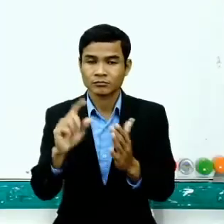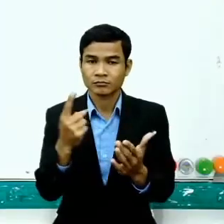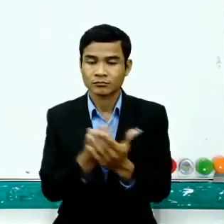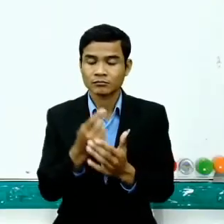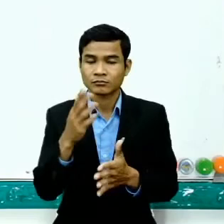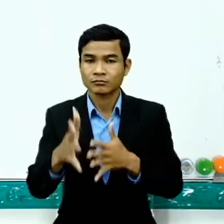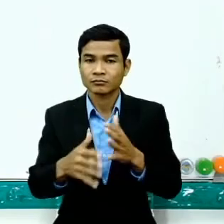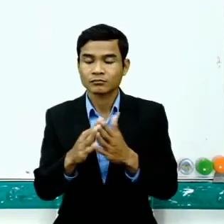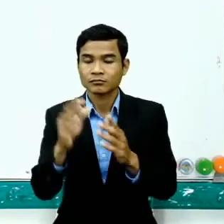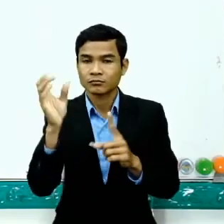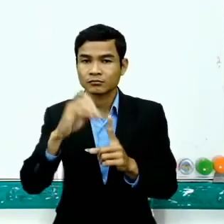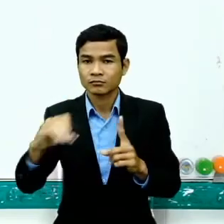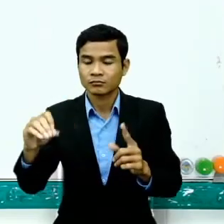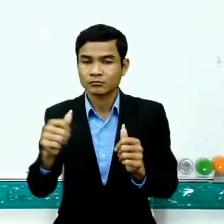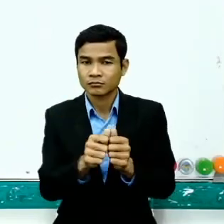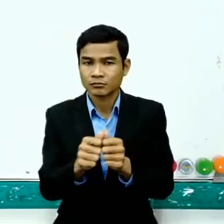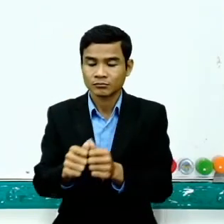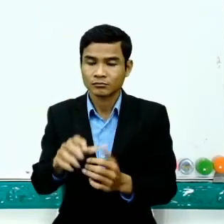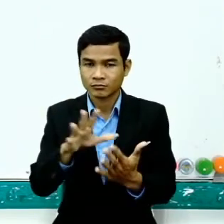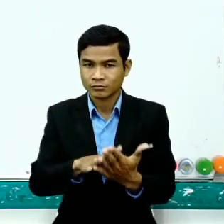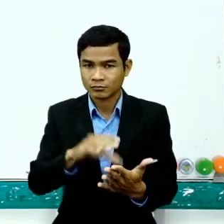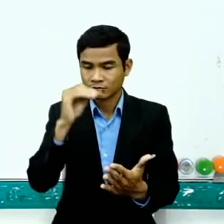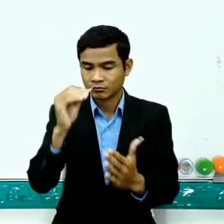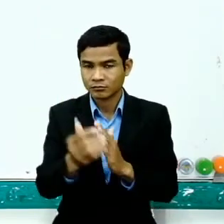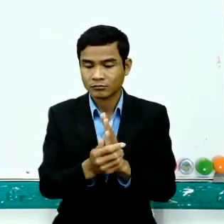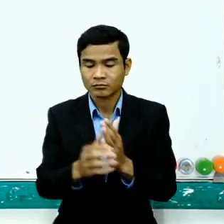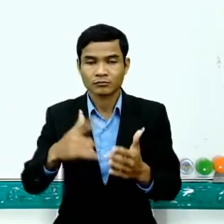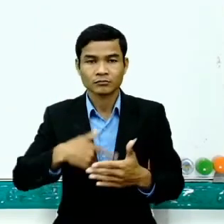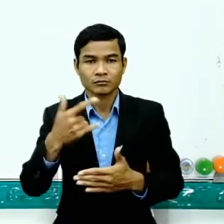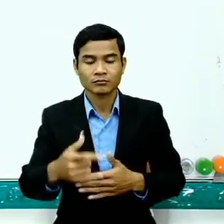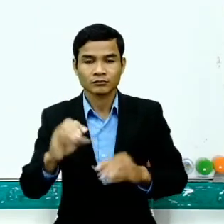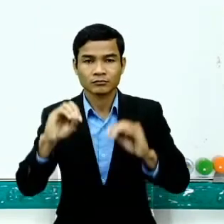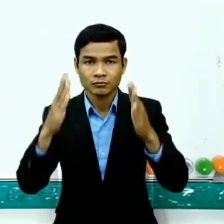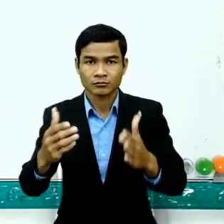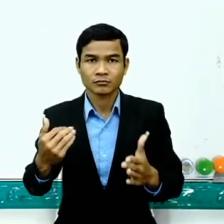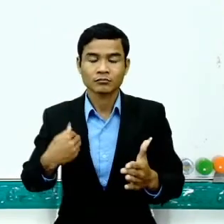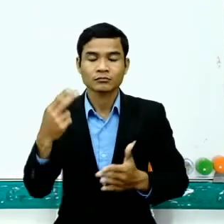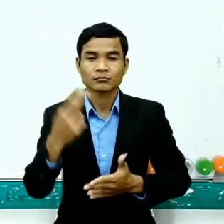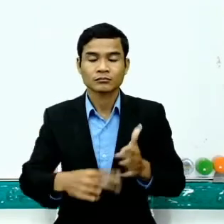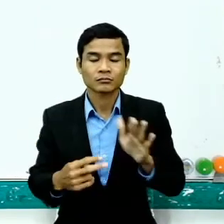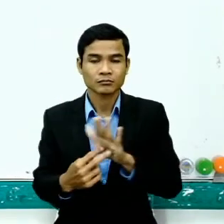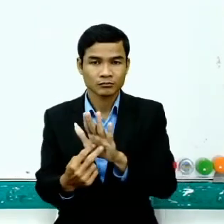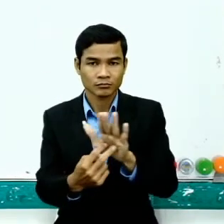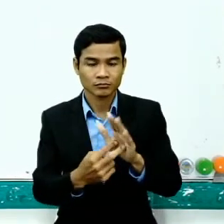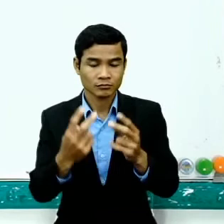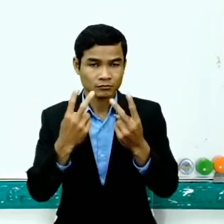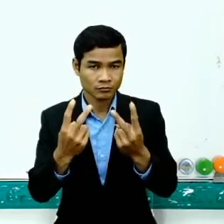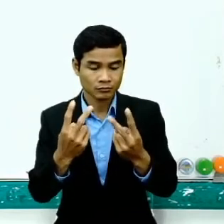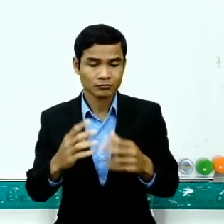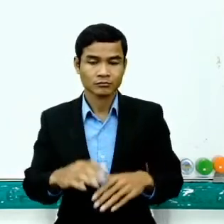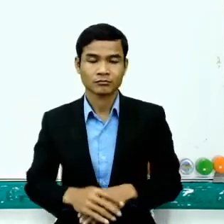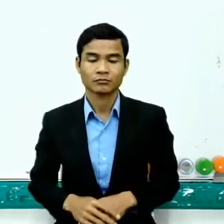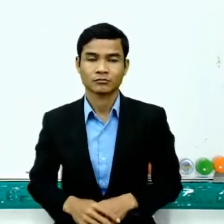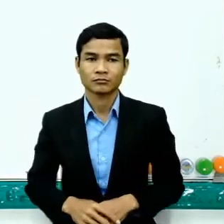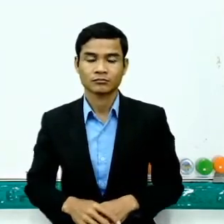rùm ăn là bác nâng nóng xếp hơi sạc xa cổ tạp bằng tuột tì ní nè cứ nâng mình là vầy bằng hành con tìm mơ tiền ở khăn ní á